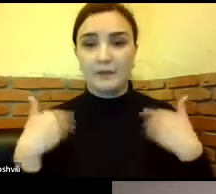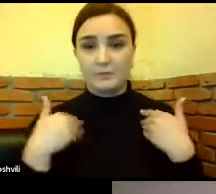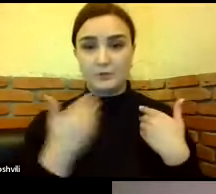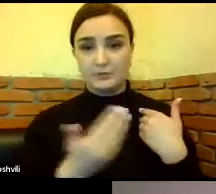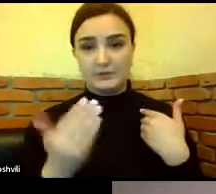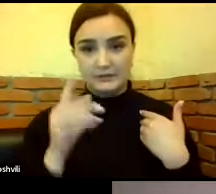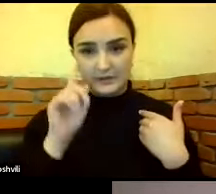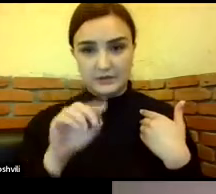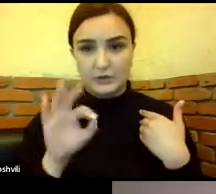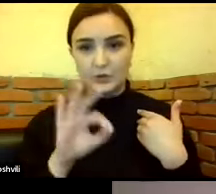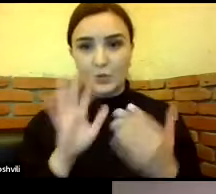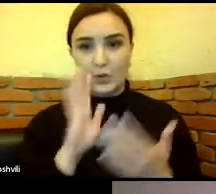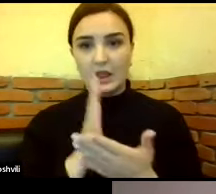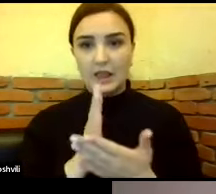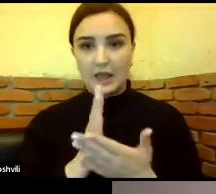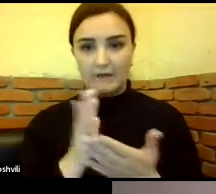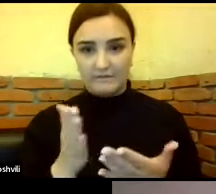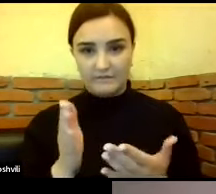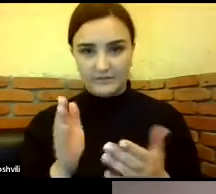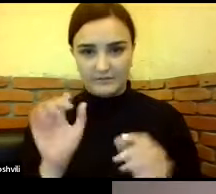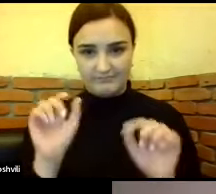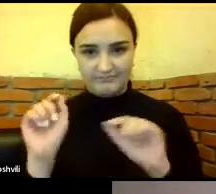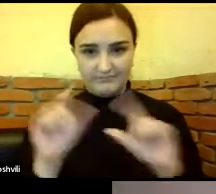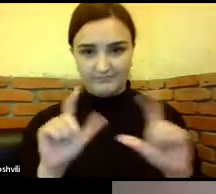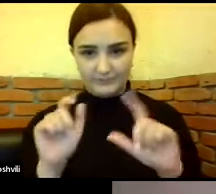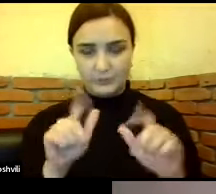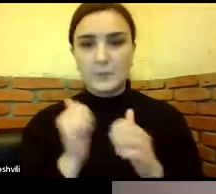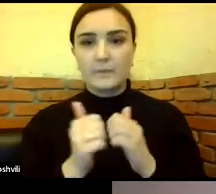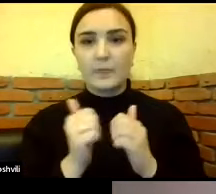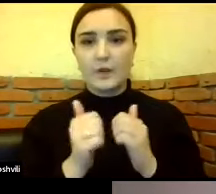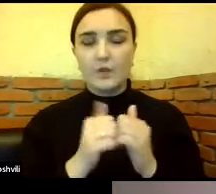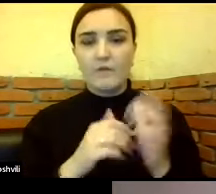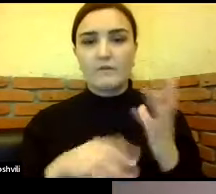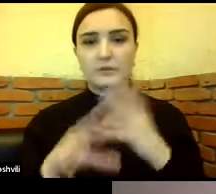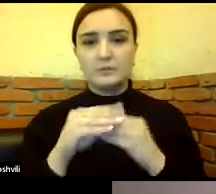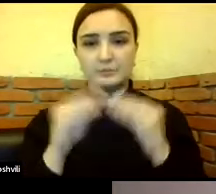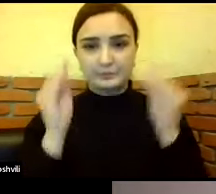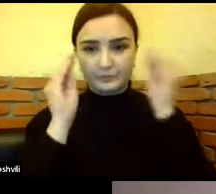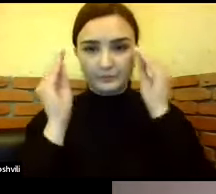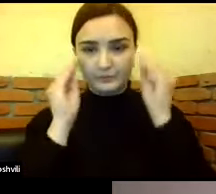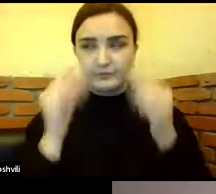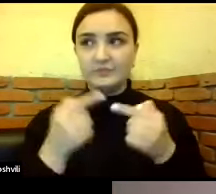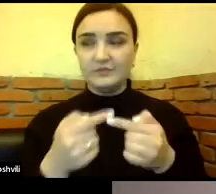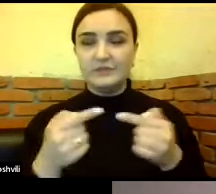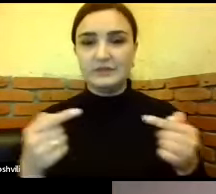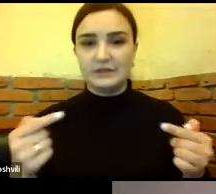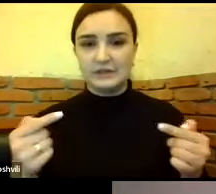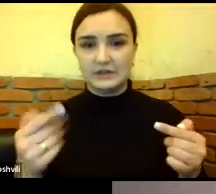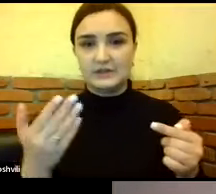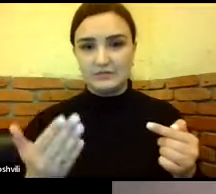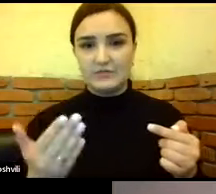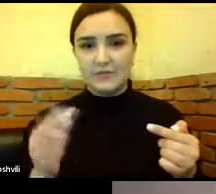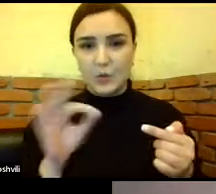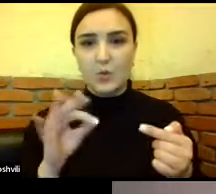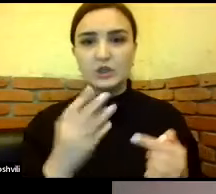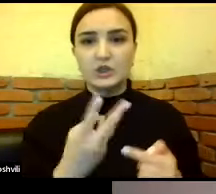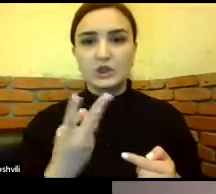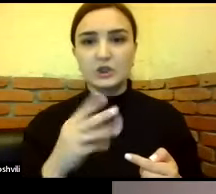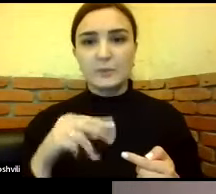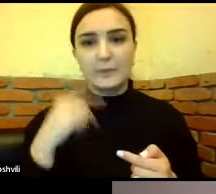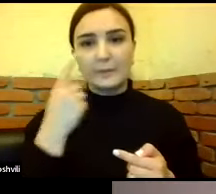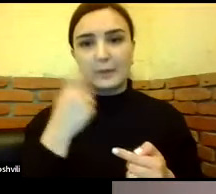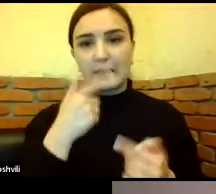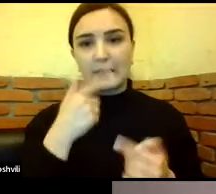რაც გულისხმობს იმას, რომ ჩვენ ყოველჯერზე განვიხილავთ სხვადასხვა შეშმა ადამიანებთან ერთად მათი